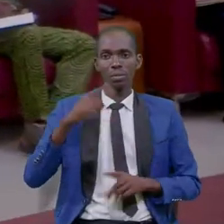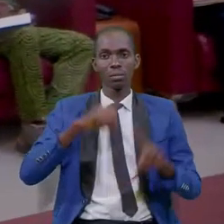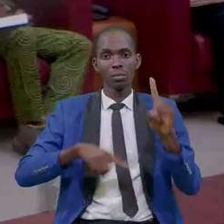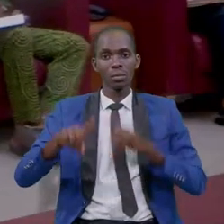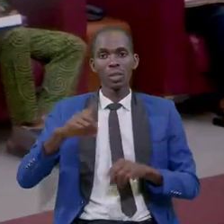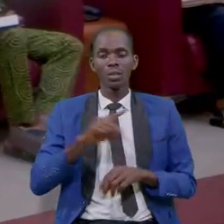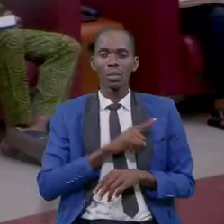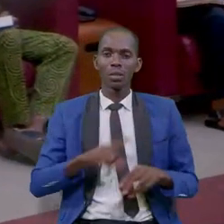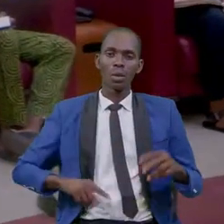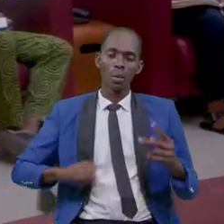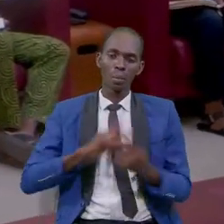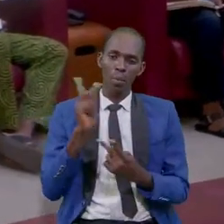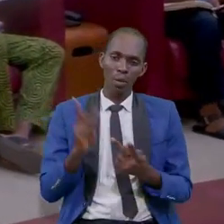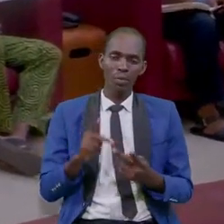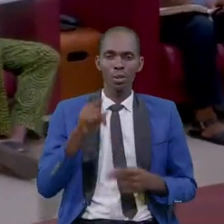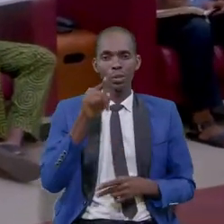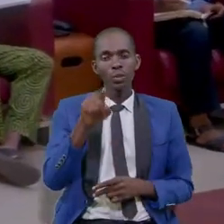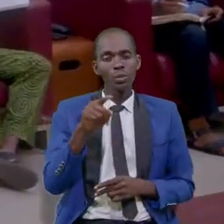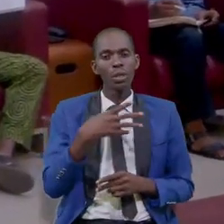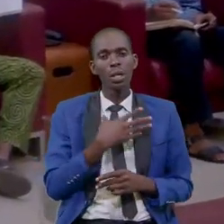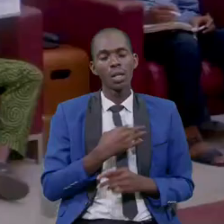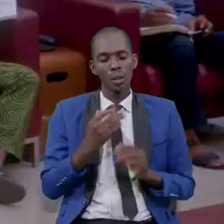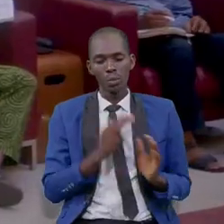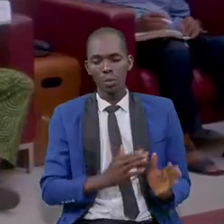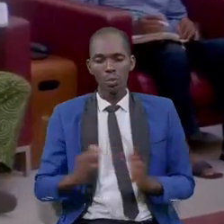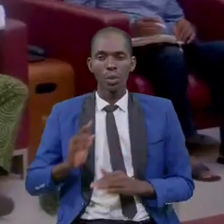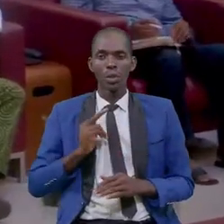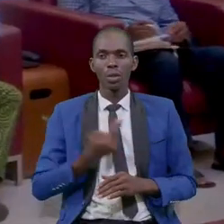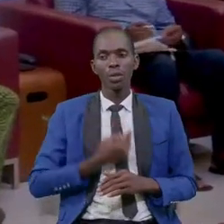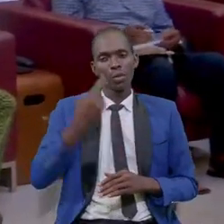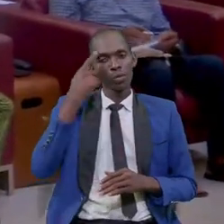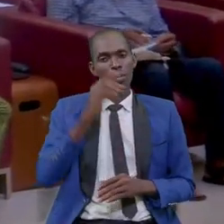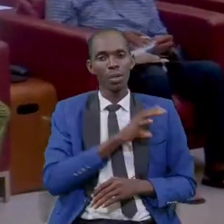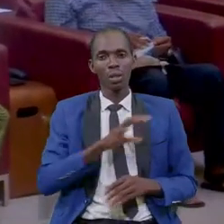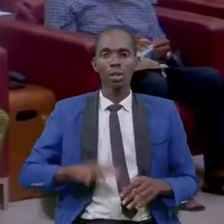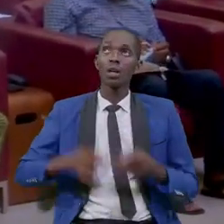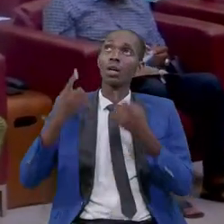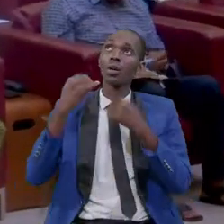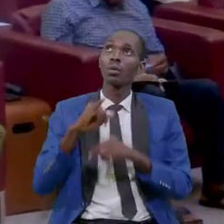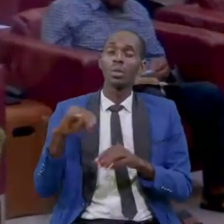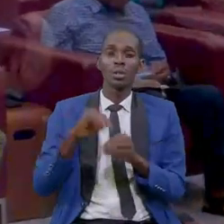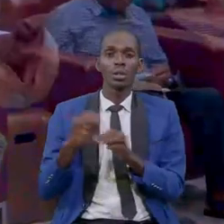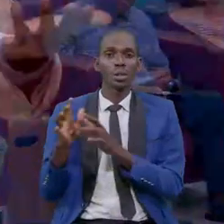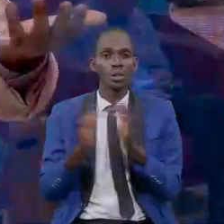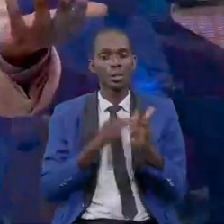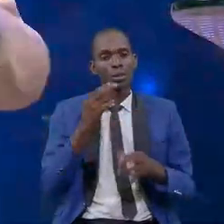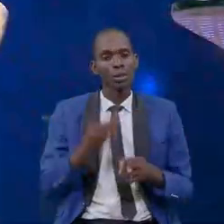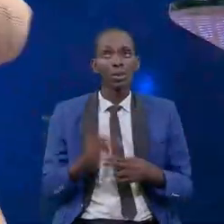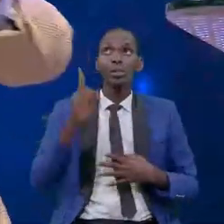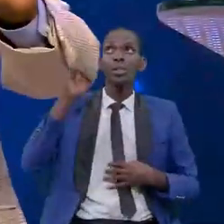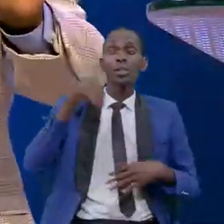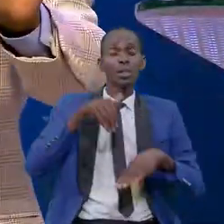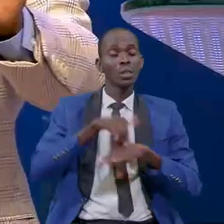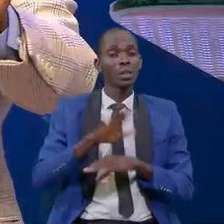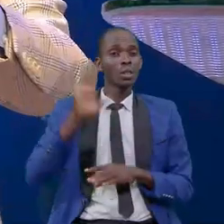perfectionner. Puisse le Seigneur vous perfectionner et qu'il nous prépare pour l'avènement du Seigneur au nom de Jésus-Christ.